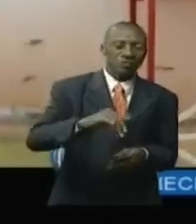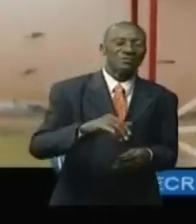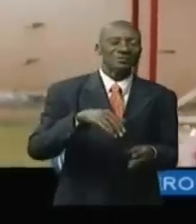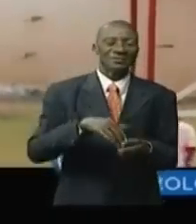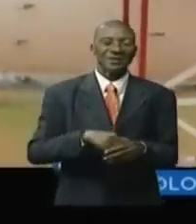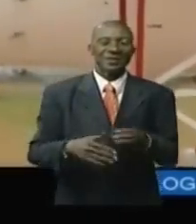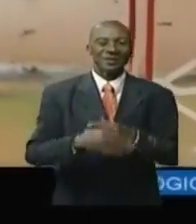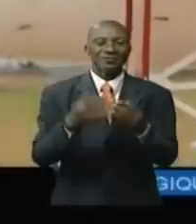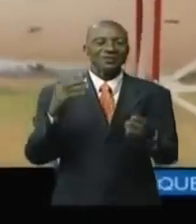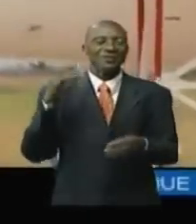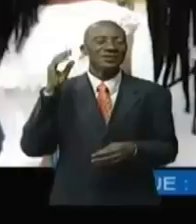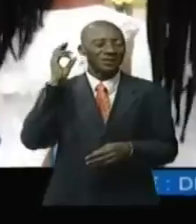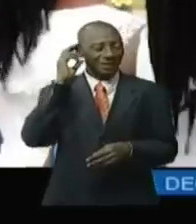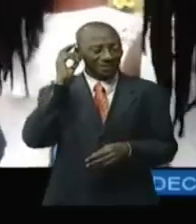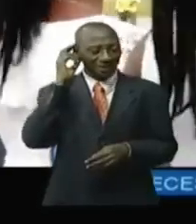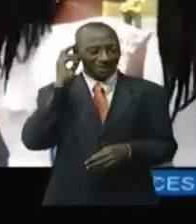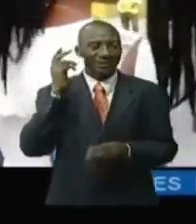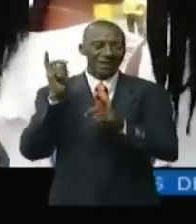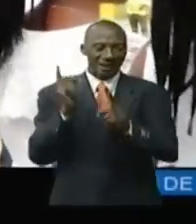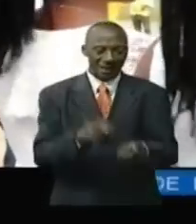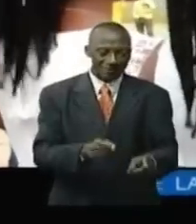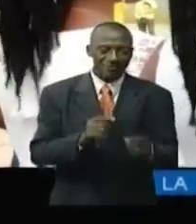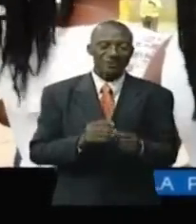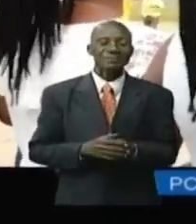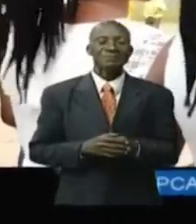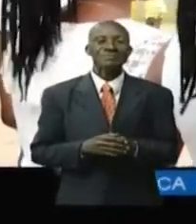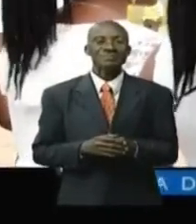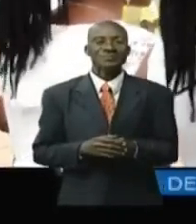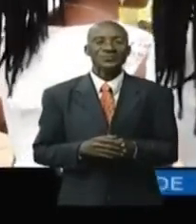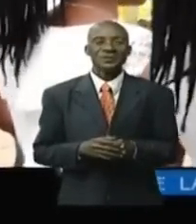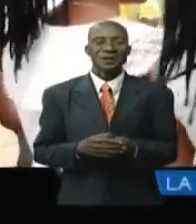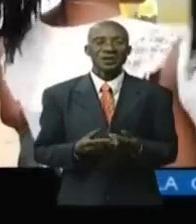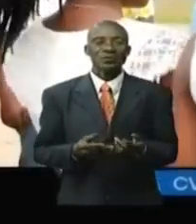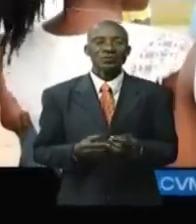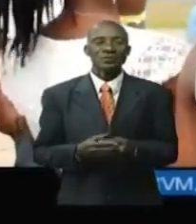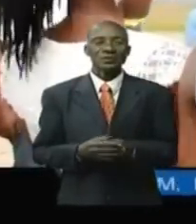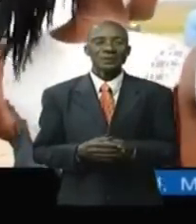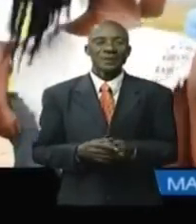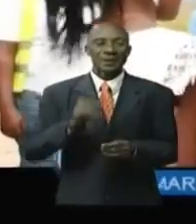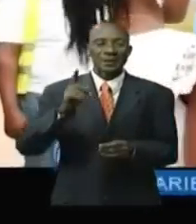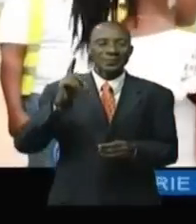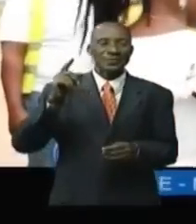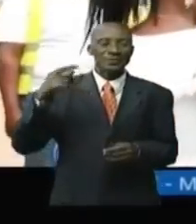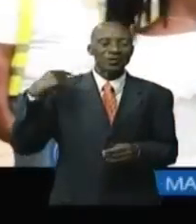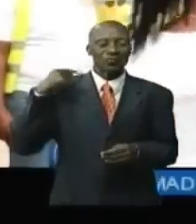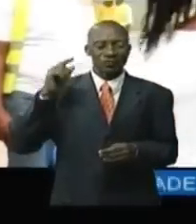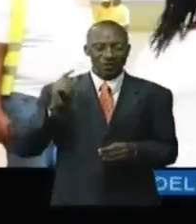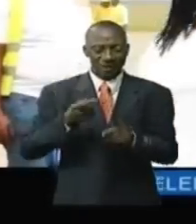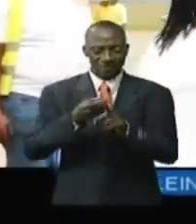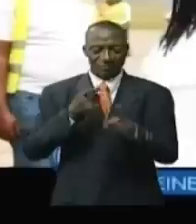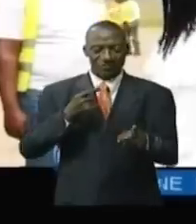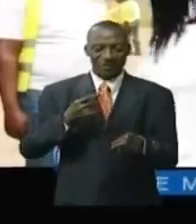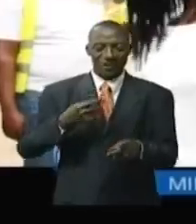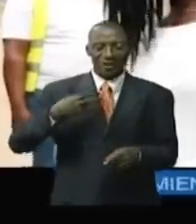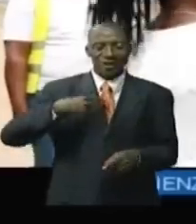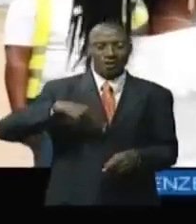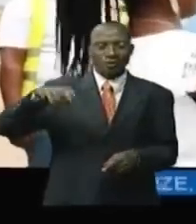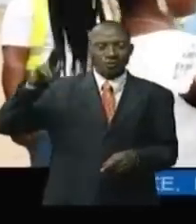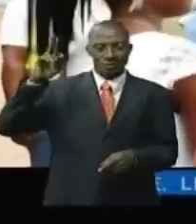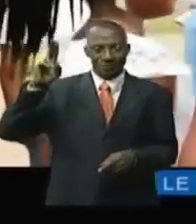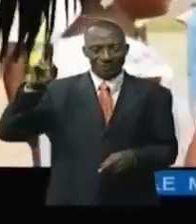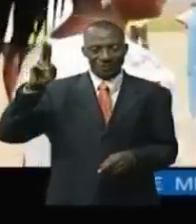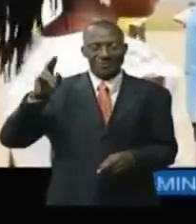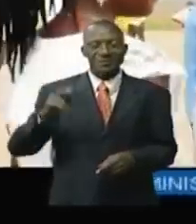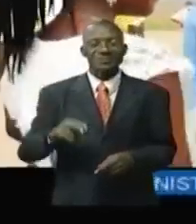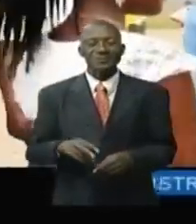tant que gouverneur de province, comme dans ses habitudes. Le premier gouverneur de l'IDPS au Kasaï central, sous l'ère Félix-Antoine